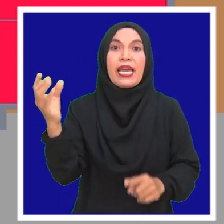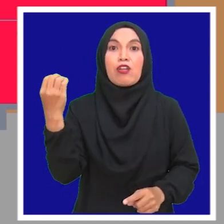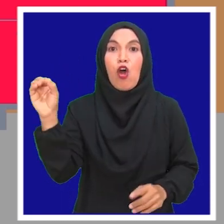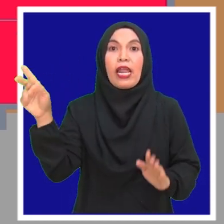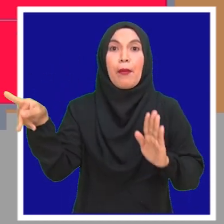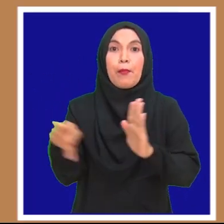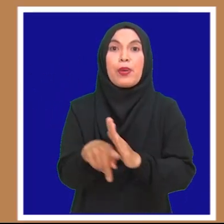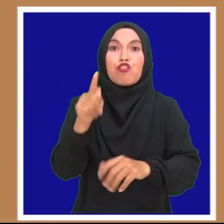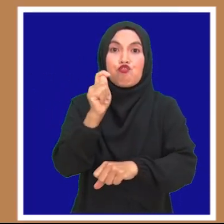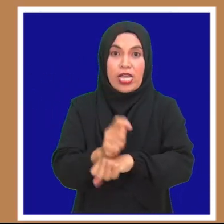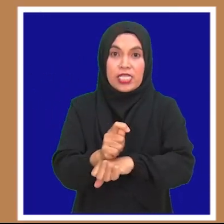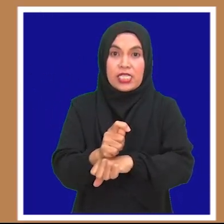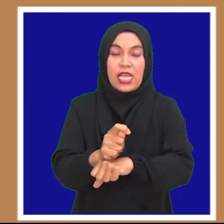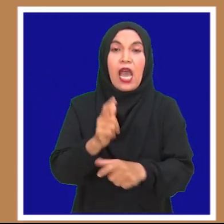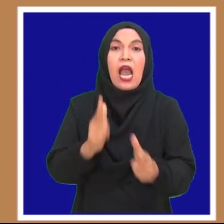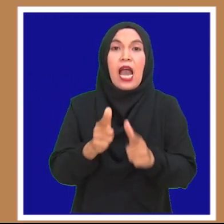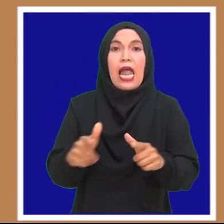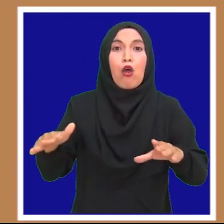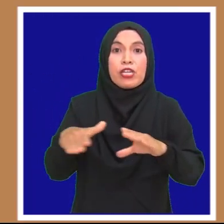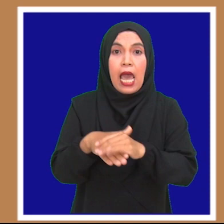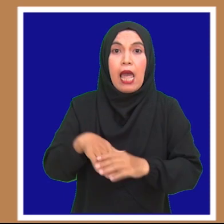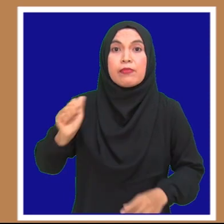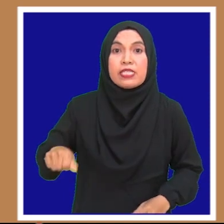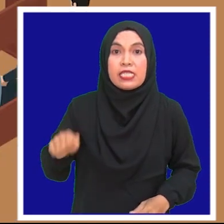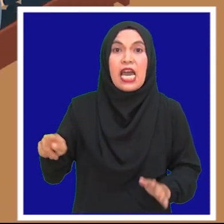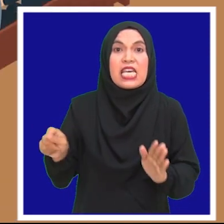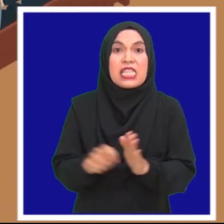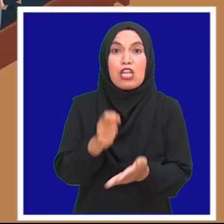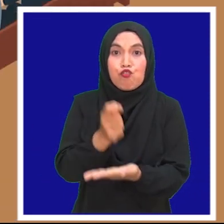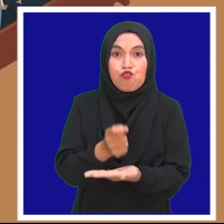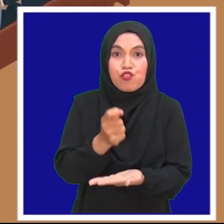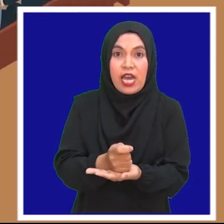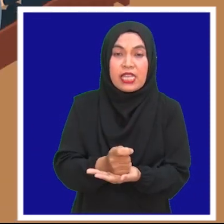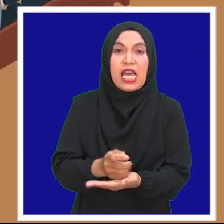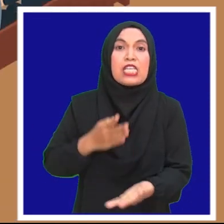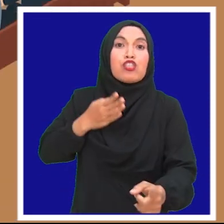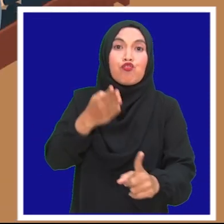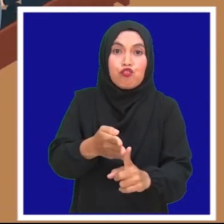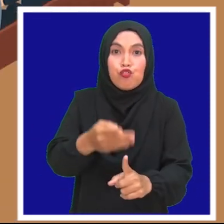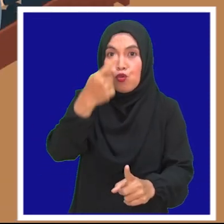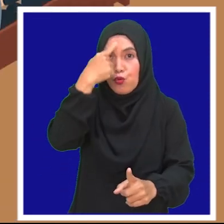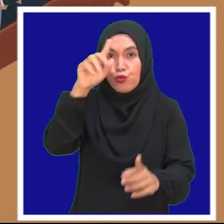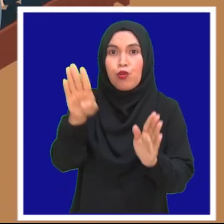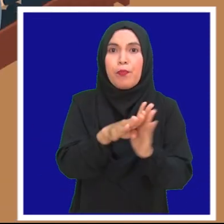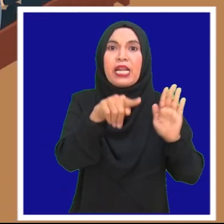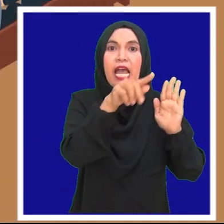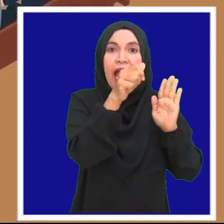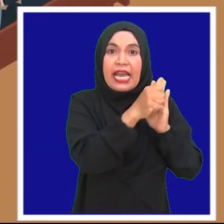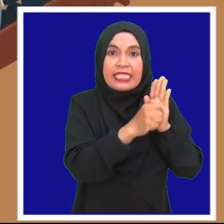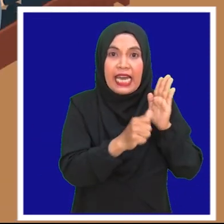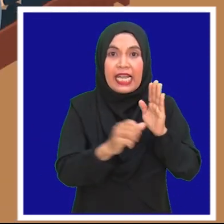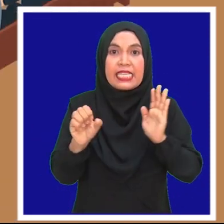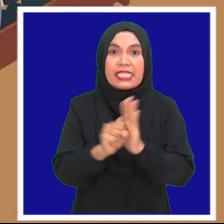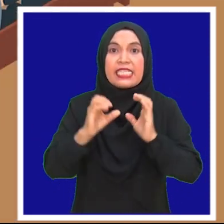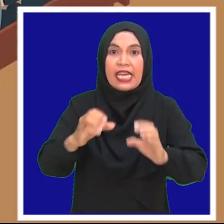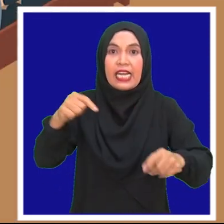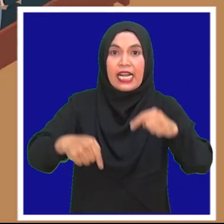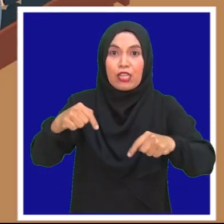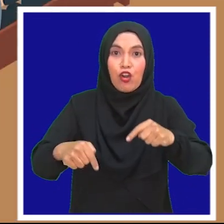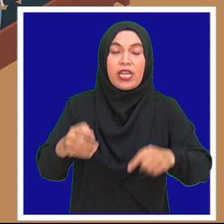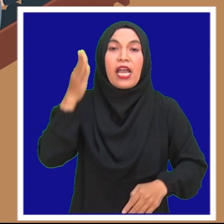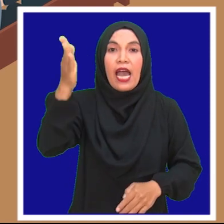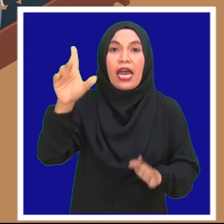ku petugas pengadilan. Upami dina persidangan, tergugat atanapi termohon satuju kanggo beracara secara